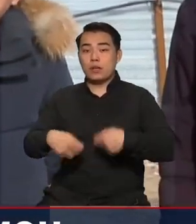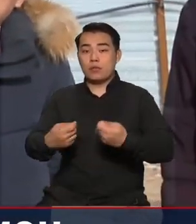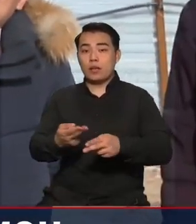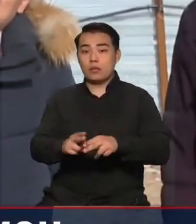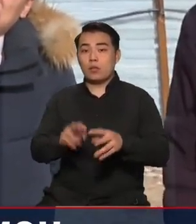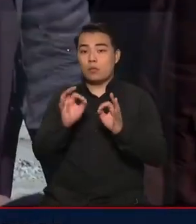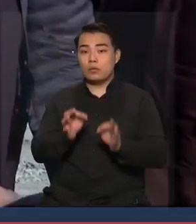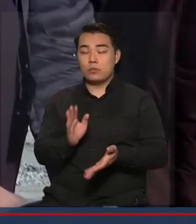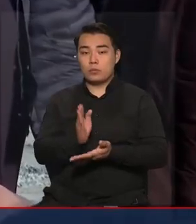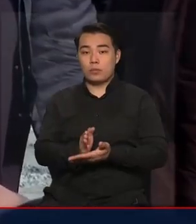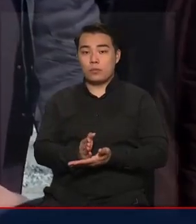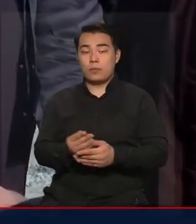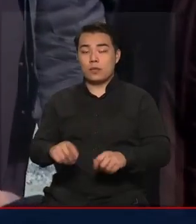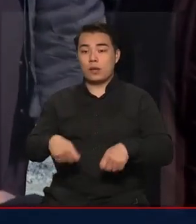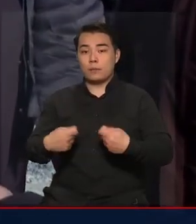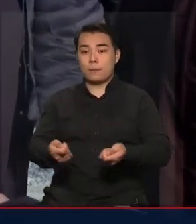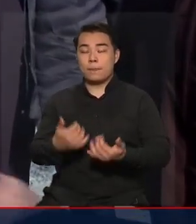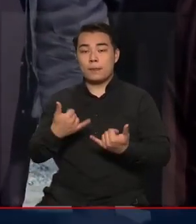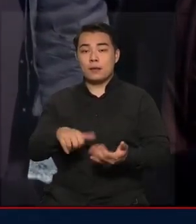этой осенью.